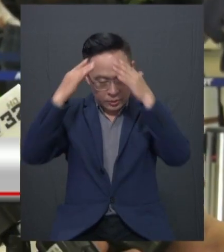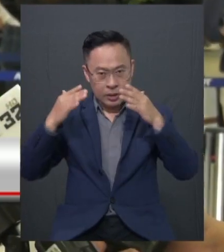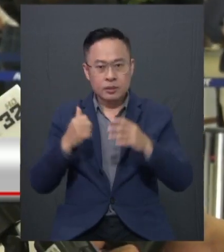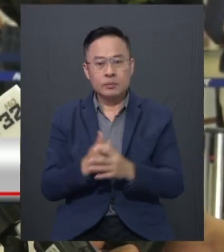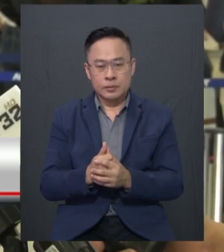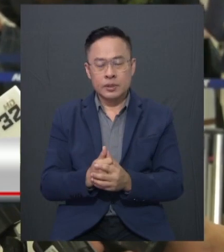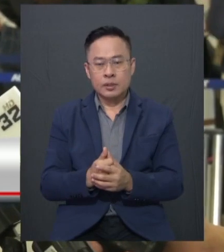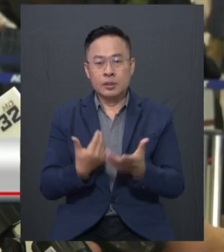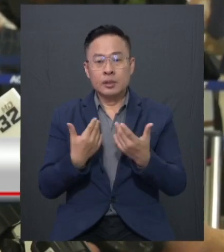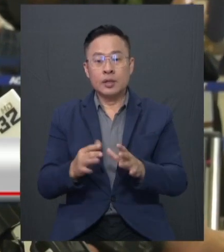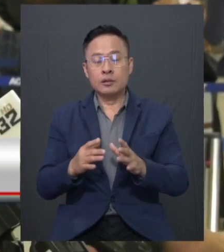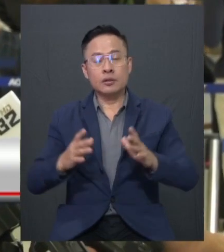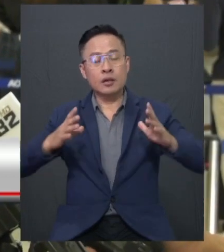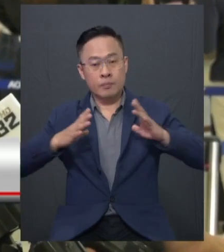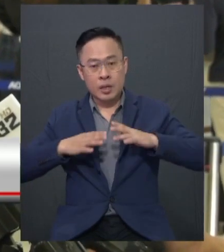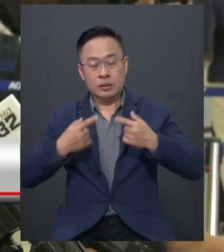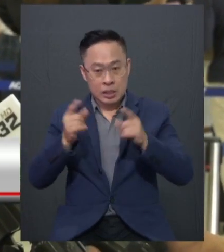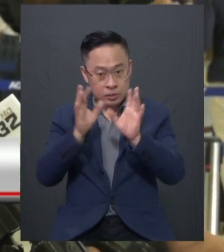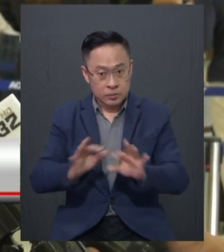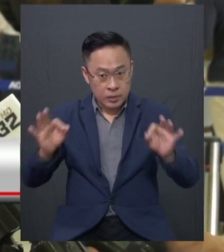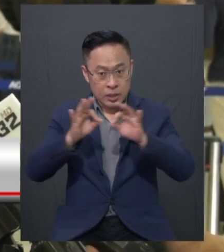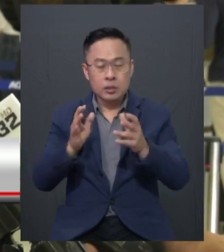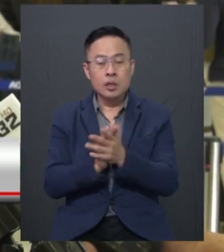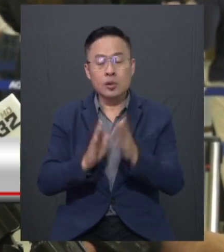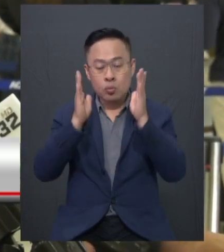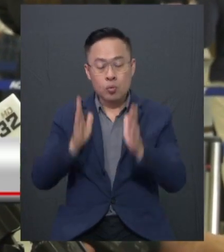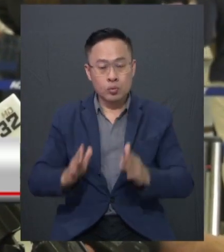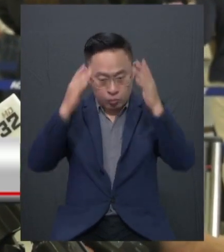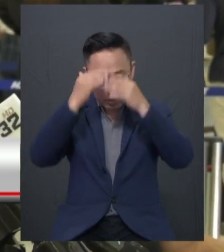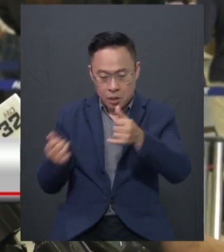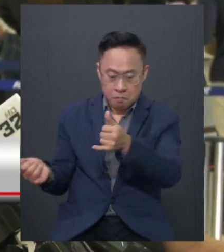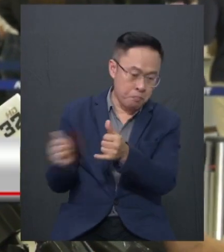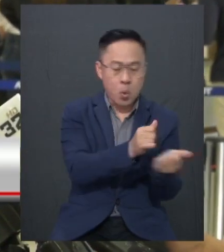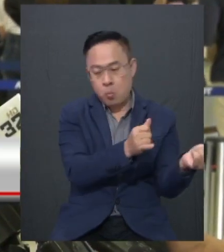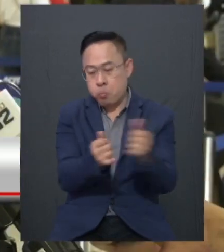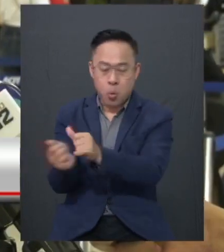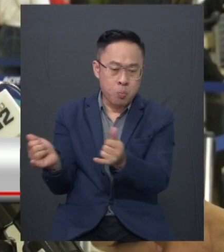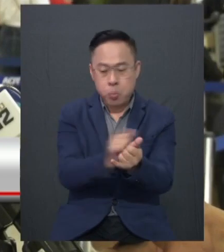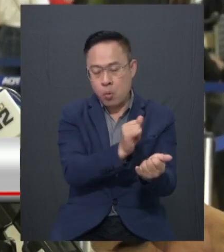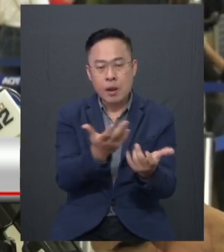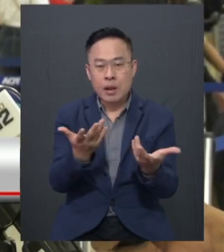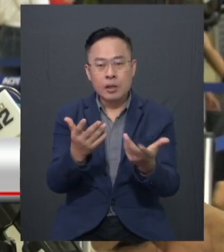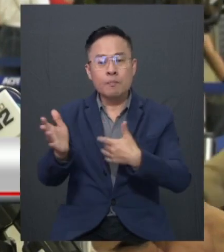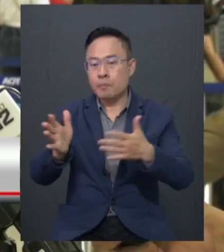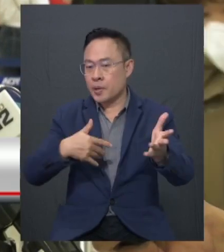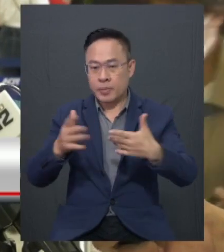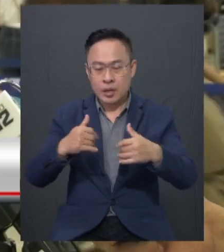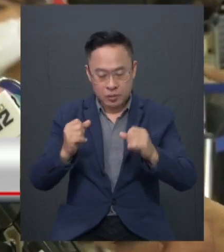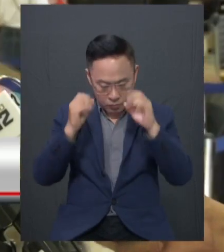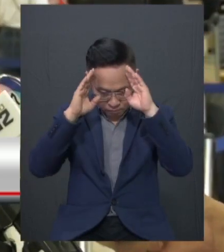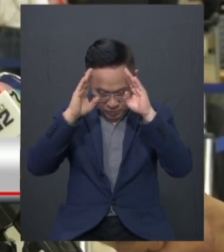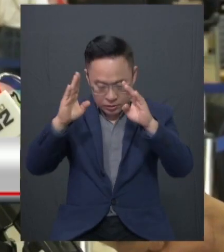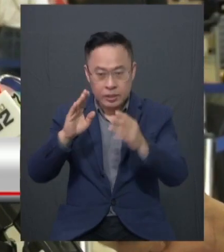มันก็ต้องขึ้นอยู่กับสมาธิของพวกเราครับพอจะเล่นหนักไงเราก็ต้องเล่นตามรูปแบบของเราให้ได้อยากให้แฟนบอลเข้ามาเต็มสนามแ